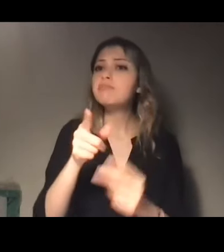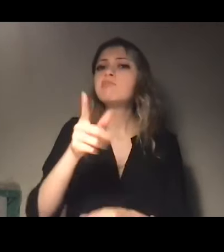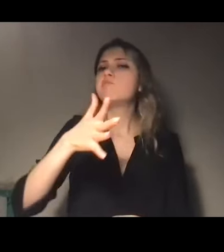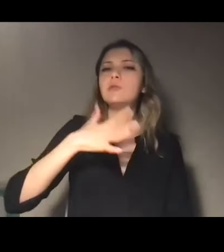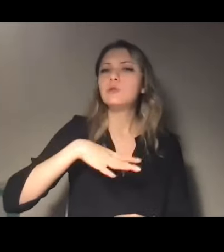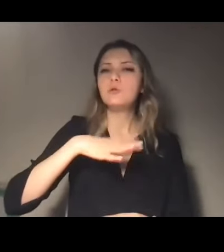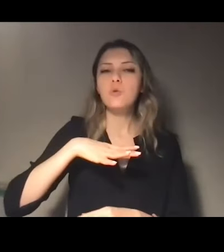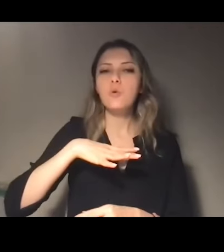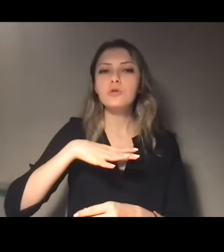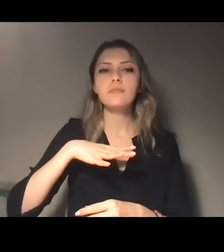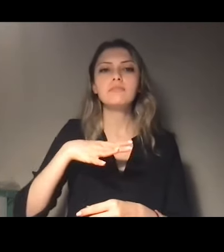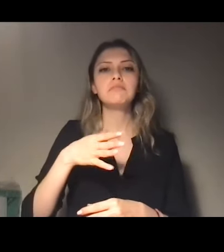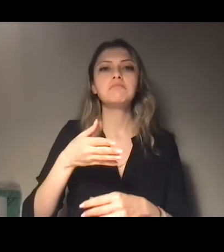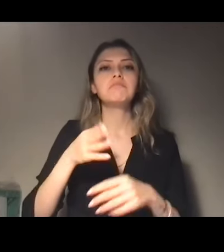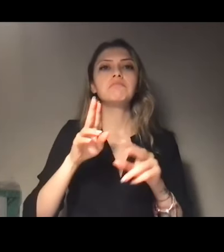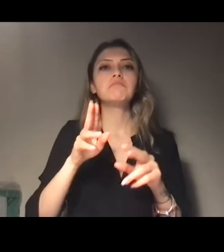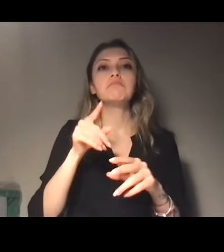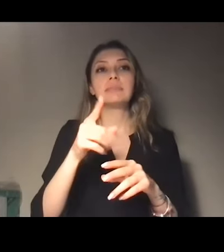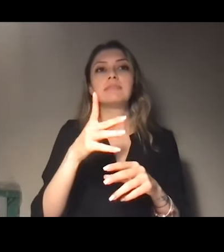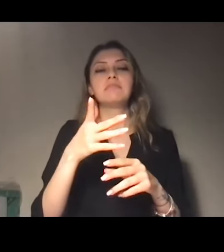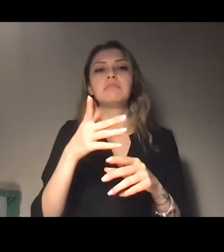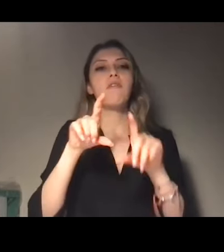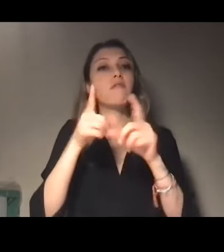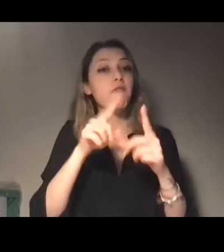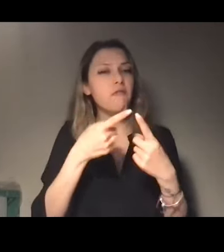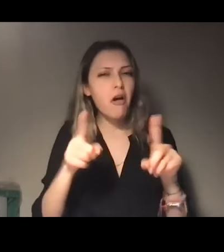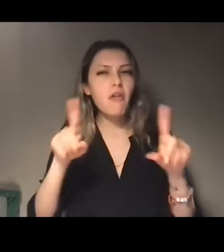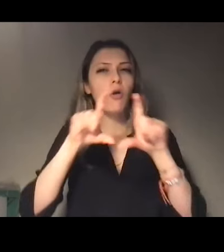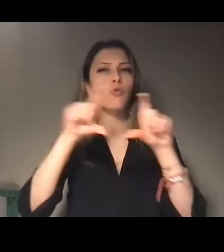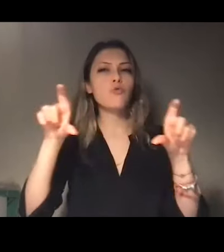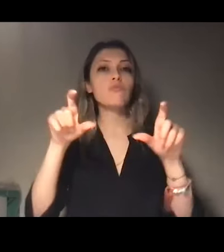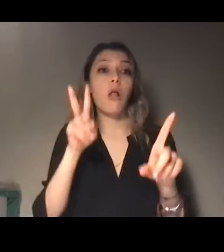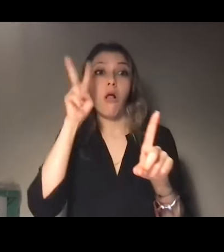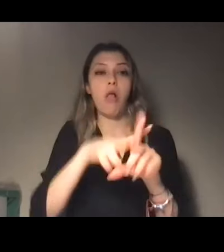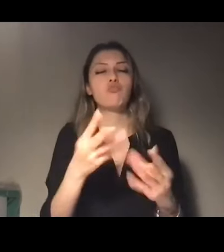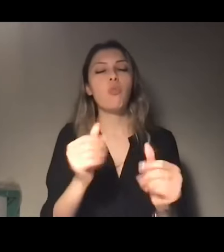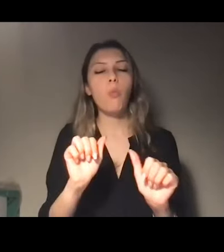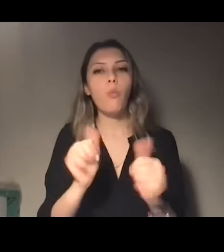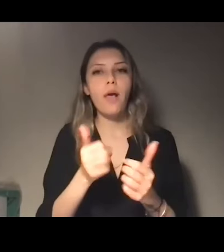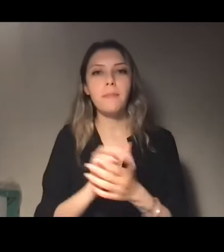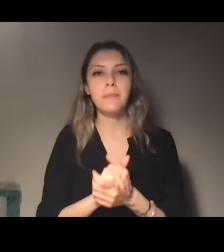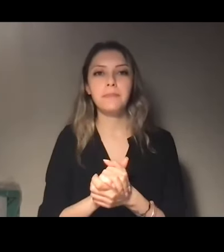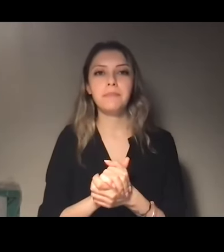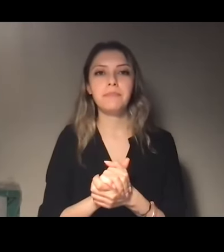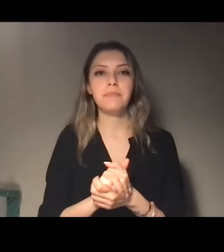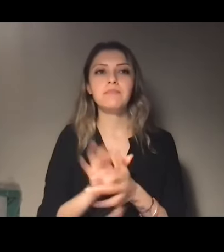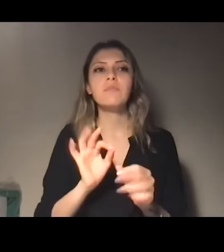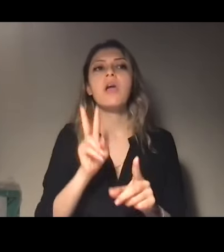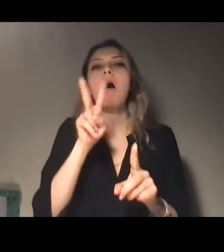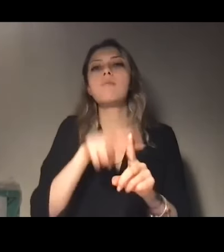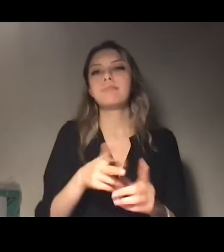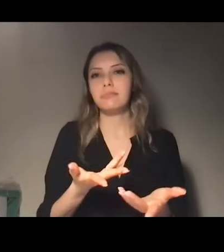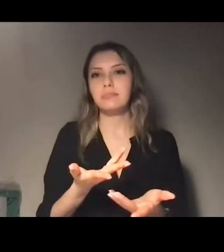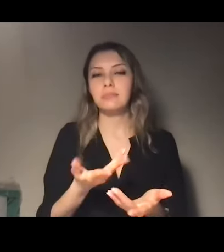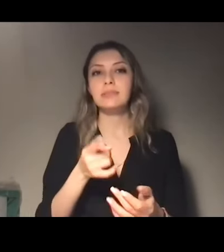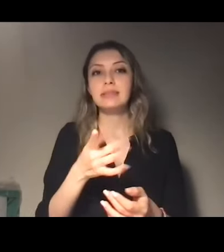ulusal kurumların ki katılımları son derece önemli ama şimdiye kadar katılmadılar. Yani